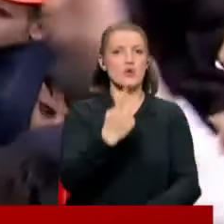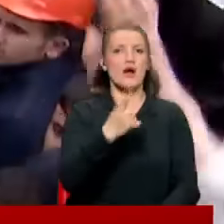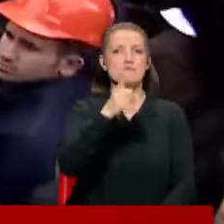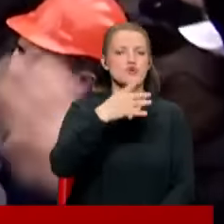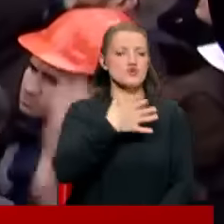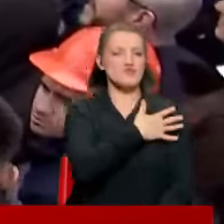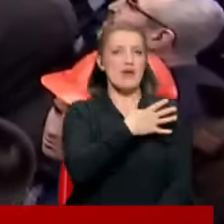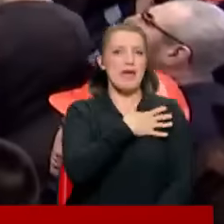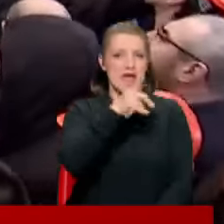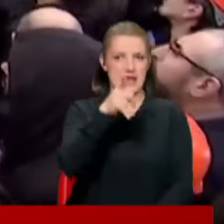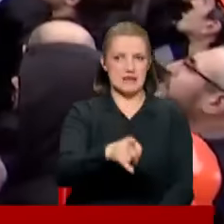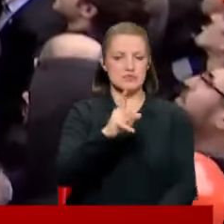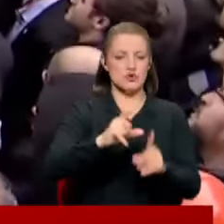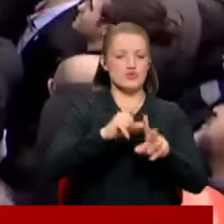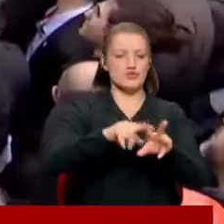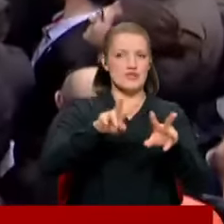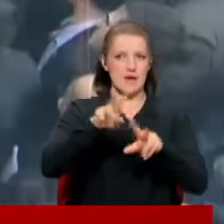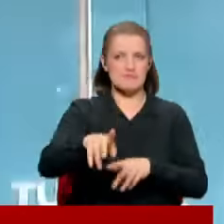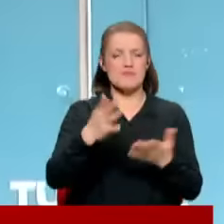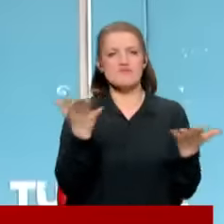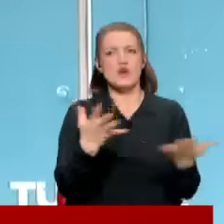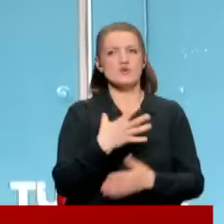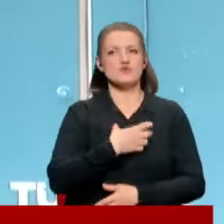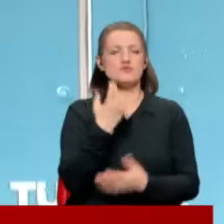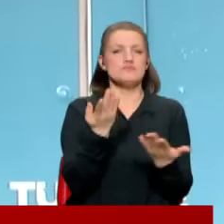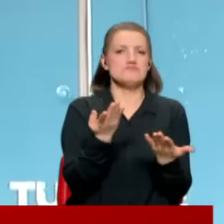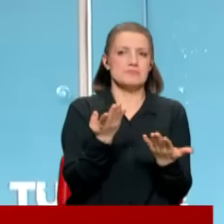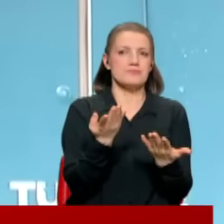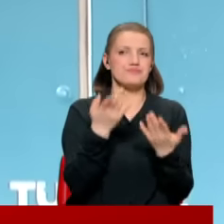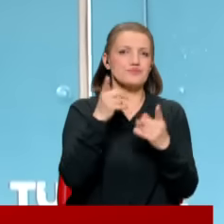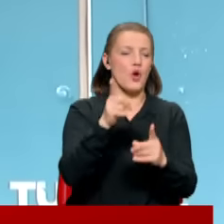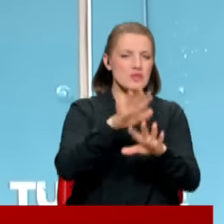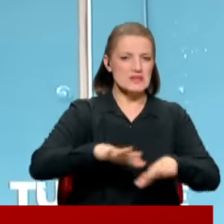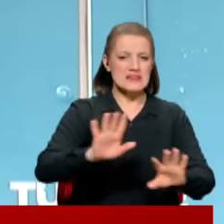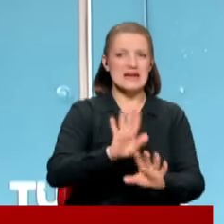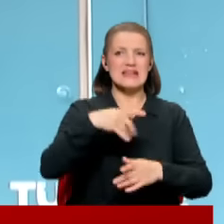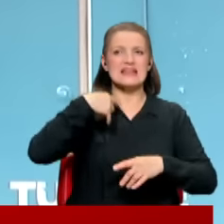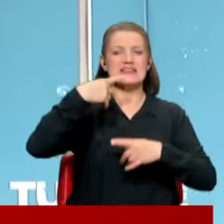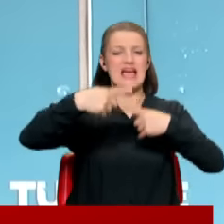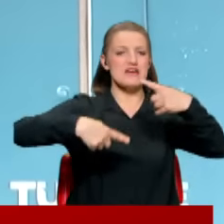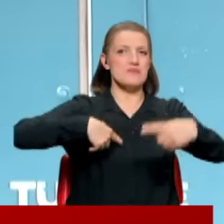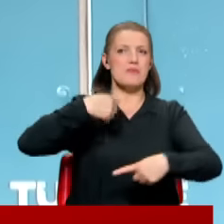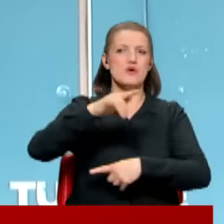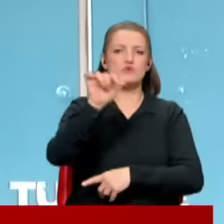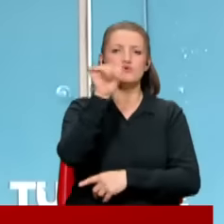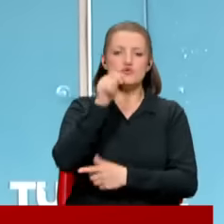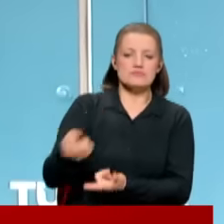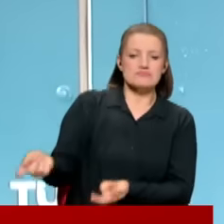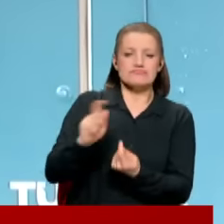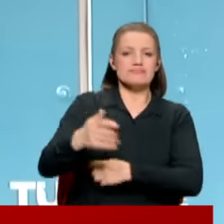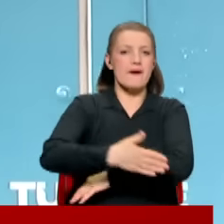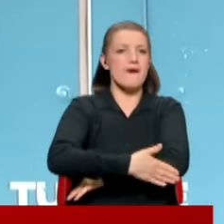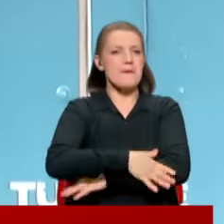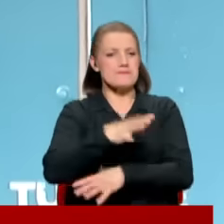Bu CHP'den, bu DEM'den ve maalesef duruşlarıyla onların değirmenlerine su